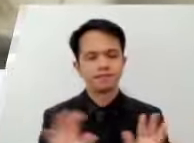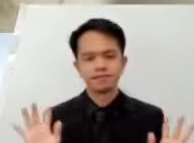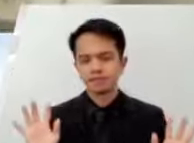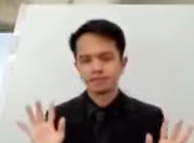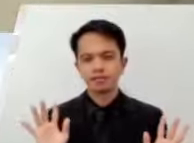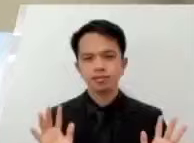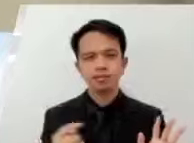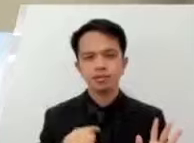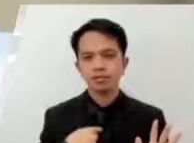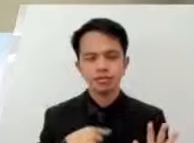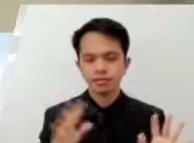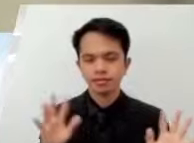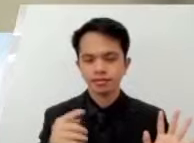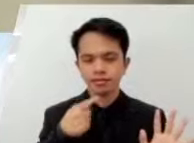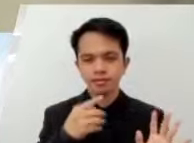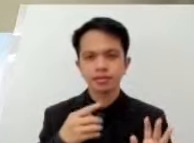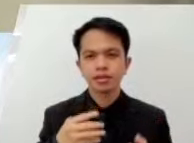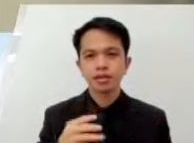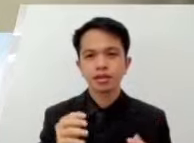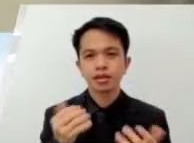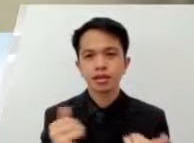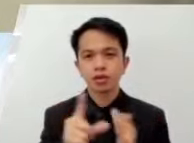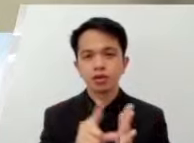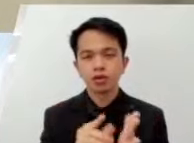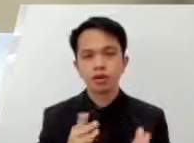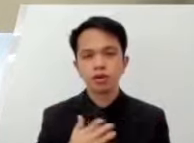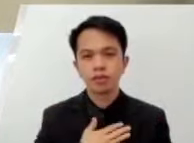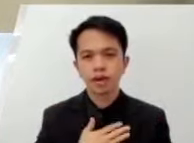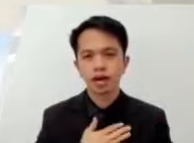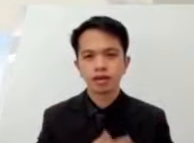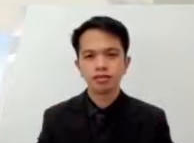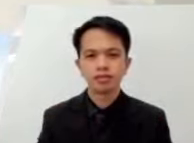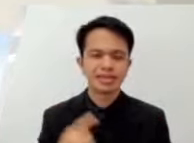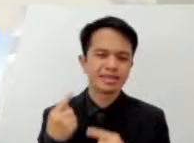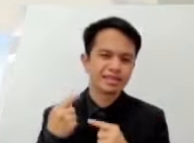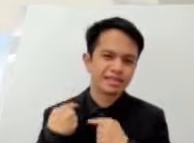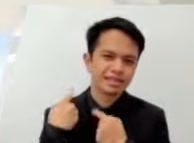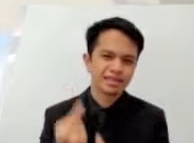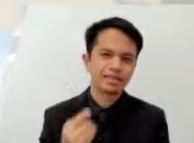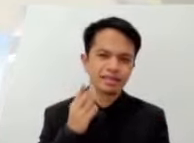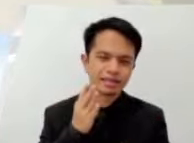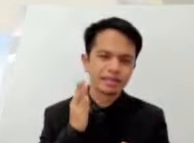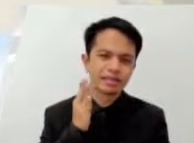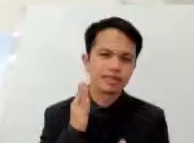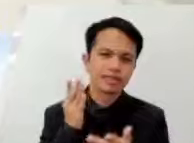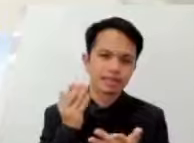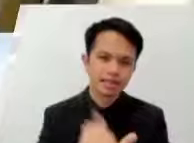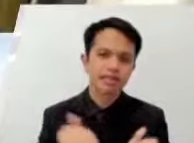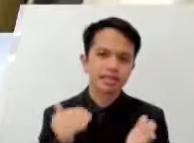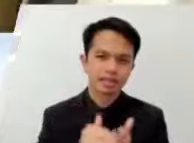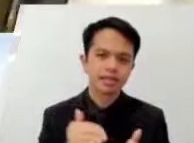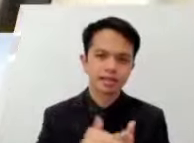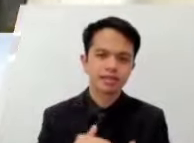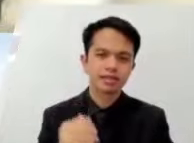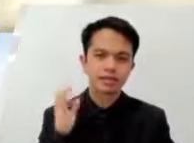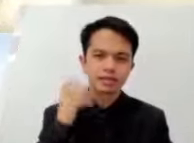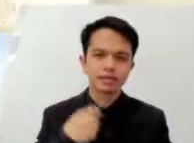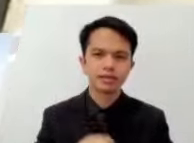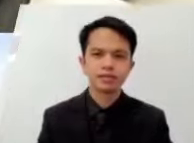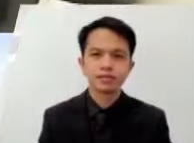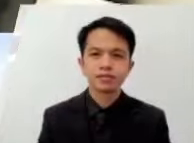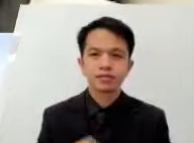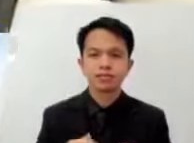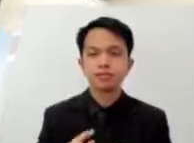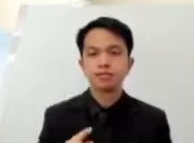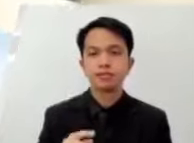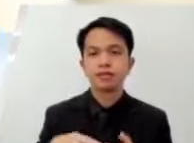Sa abogado ko. Pero magpaulit-ulit, baka sabihin, sira ulo ako. Nakalabas na ng ospital ang mga biktima. Kasalukuyan namang